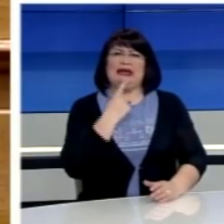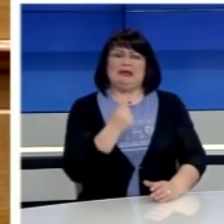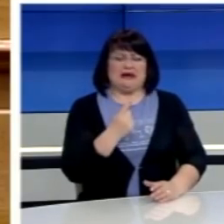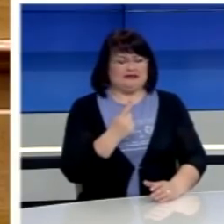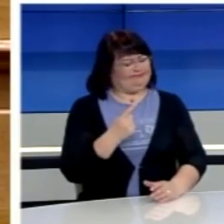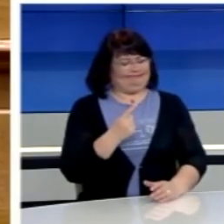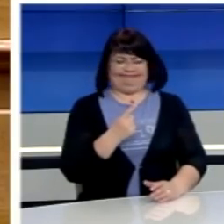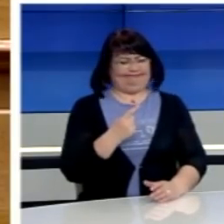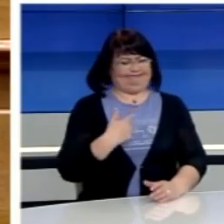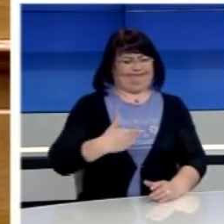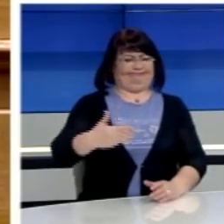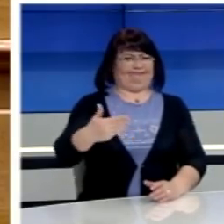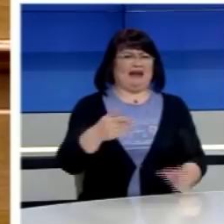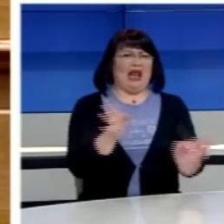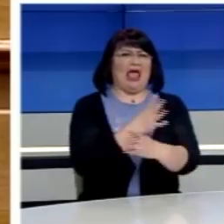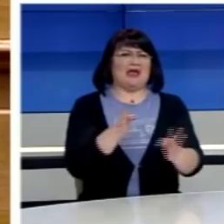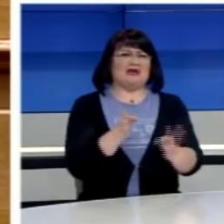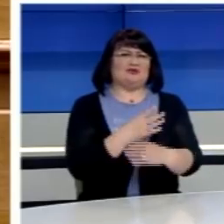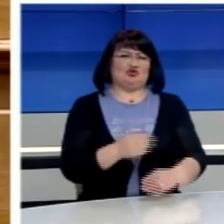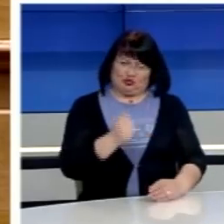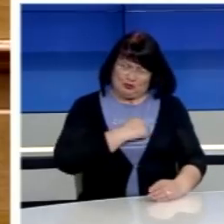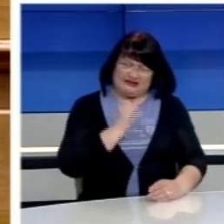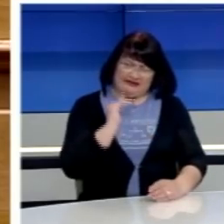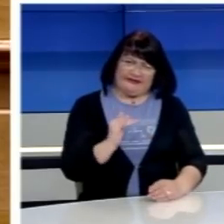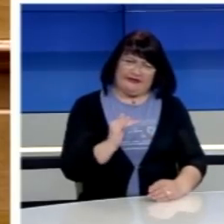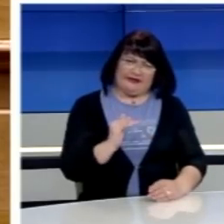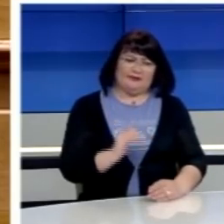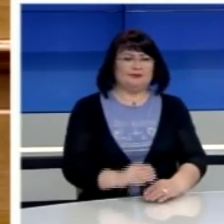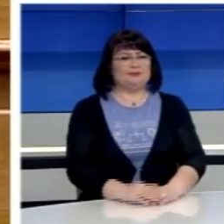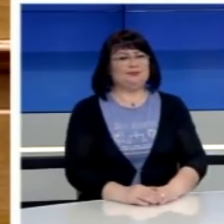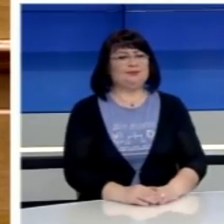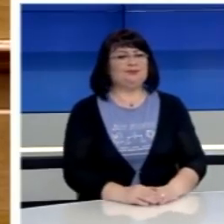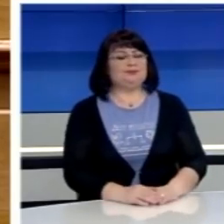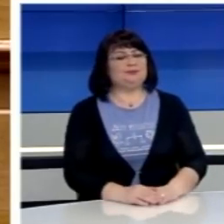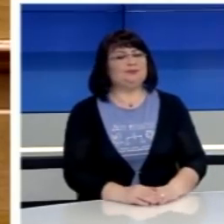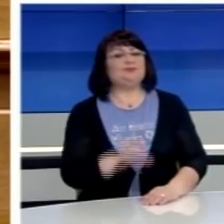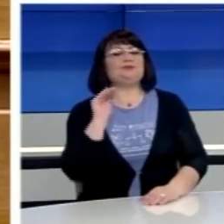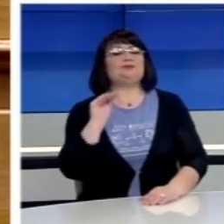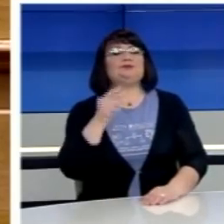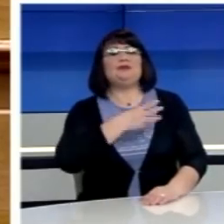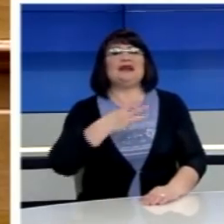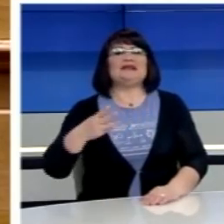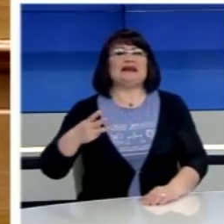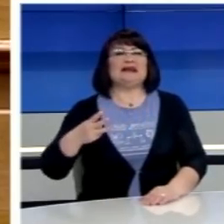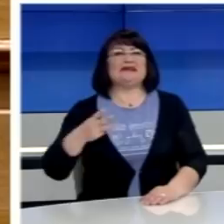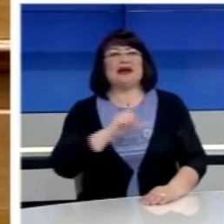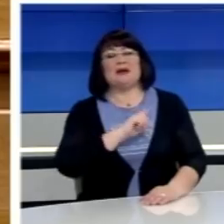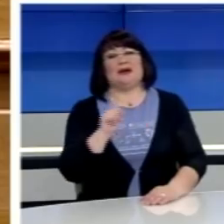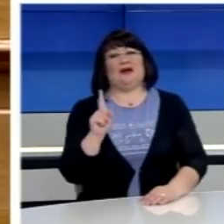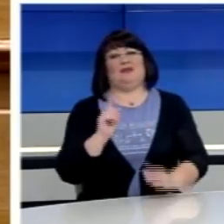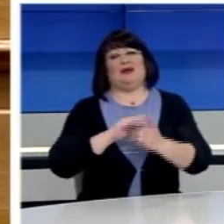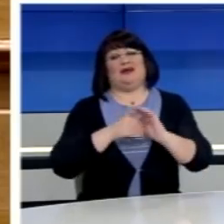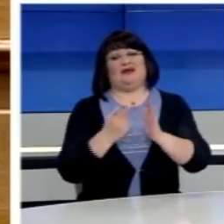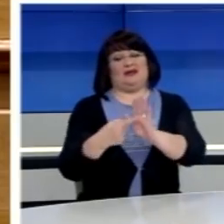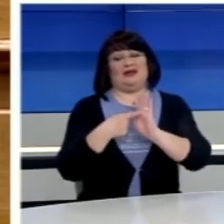ακραίο. Το πιστεύετε ακόμα άραγε? Τέλος, κυρίες και κύριοι του ΣΥΡΙΖΑ, μην κλαίτε και τόσο